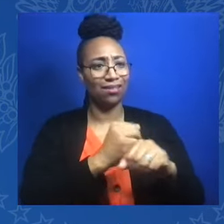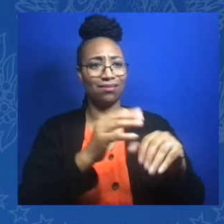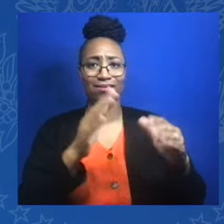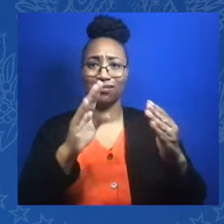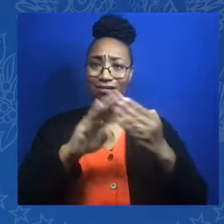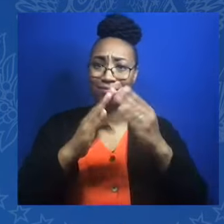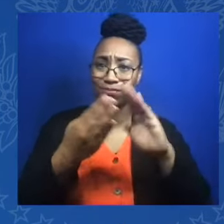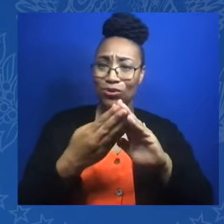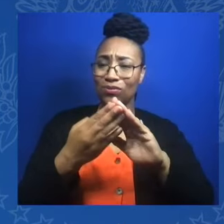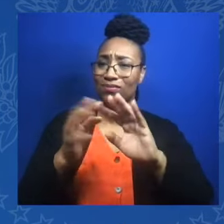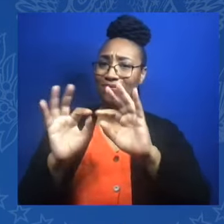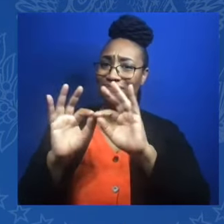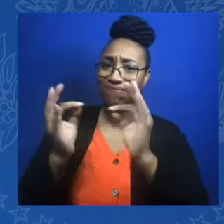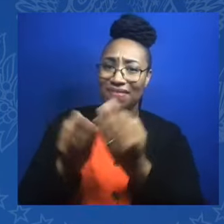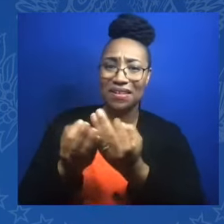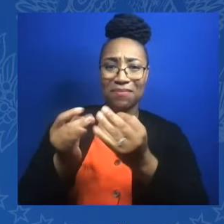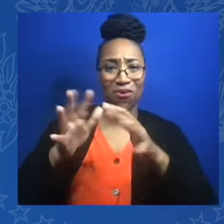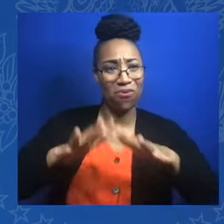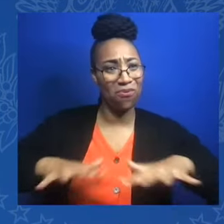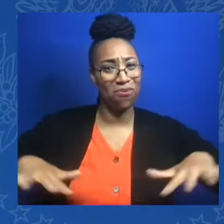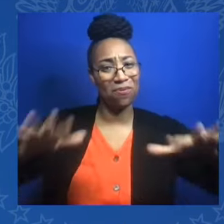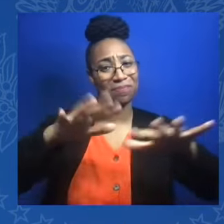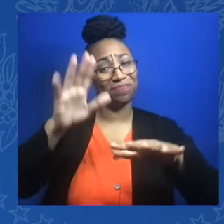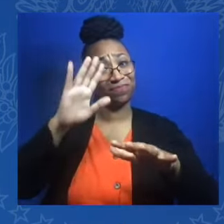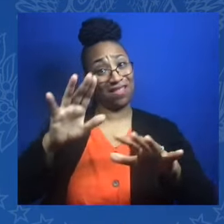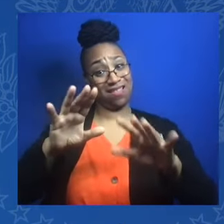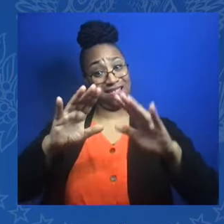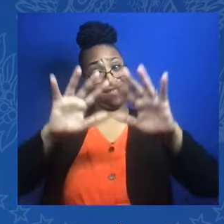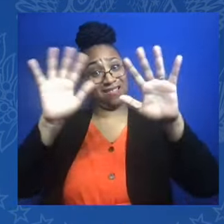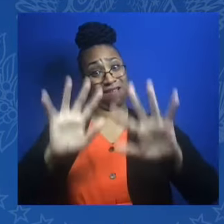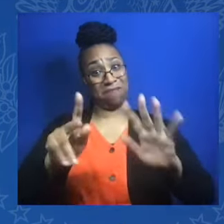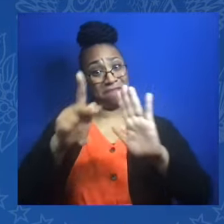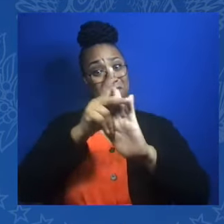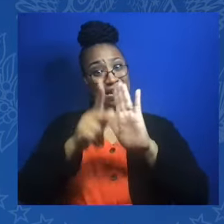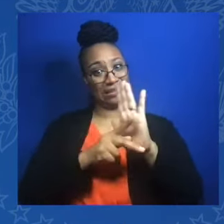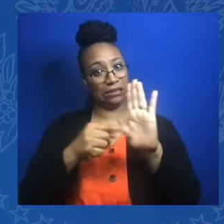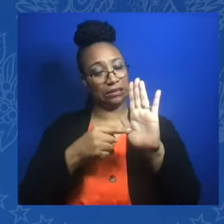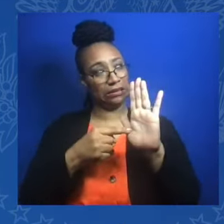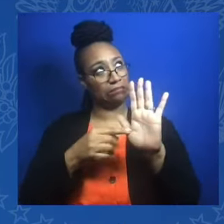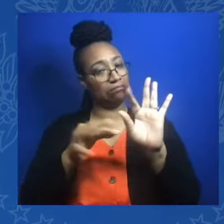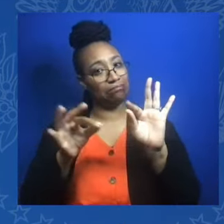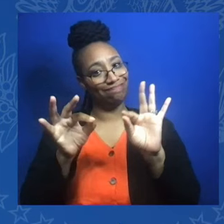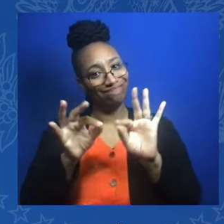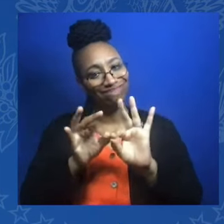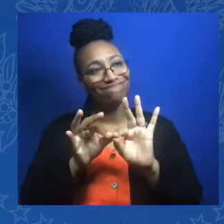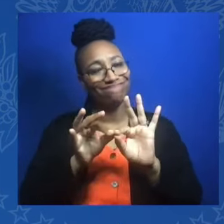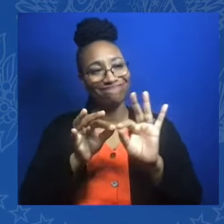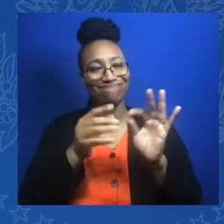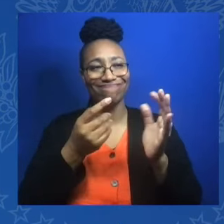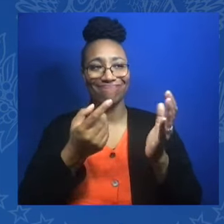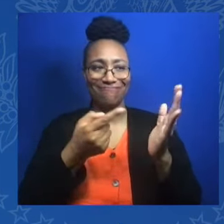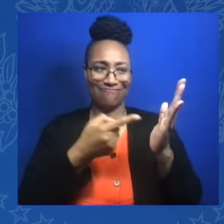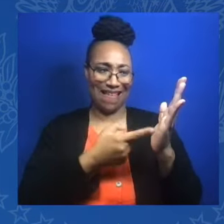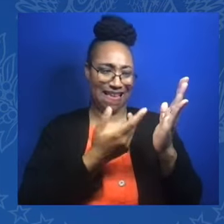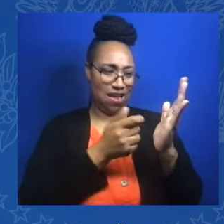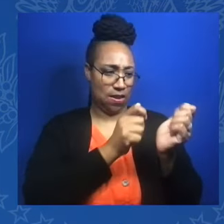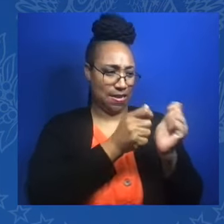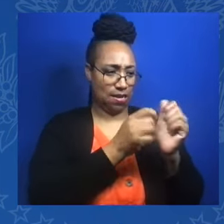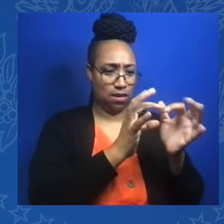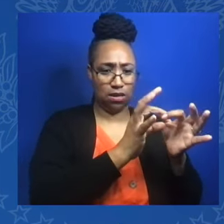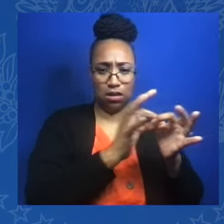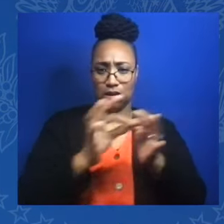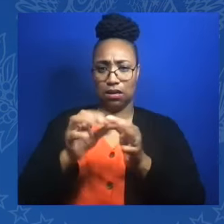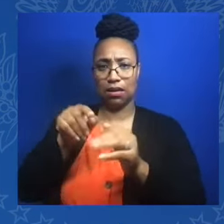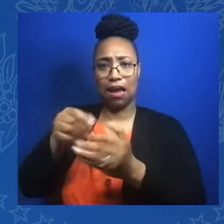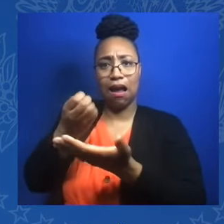policy, is security policy. En tant que dirigeant, notre priorité est d'assurer